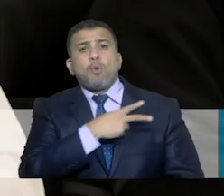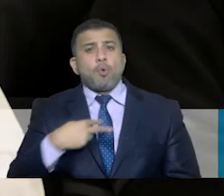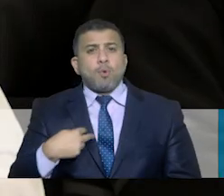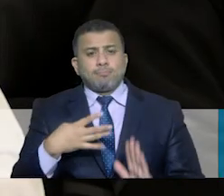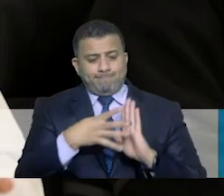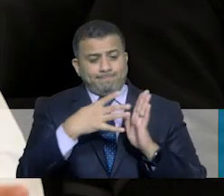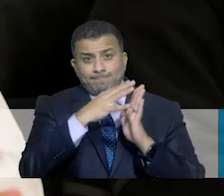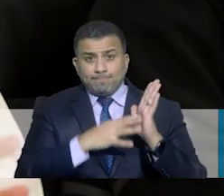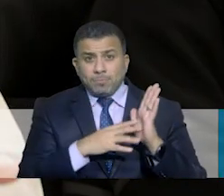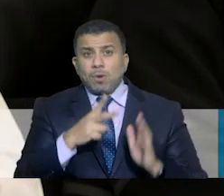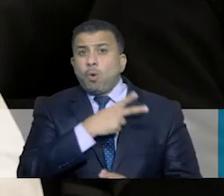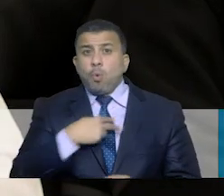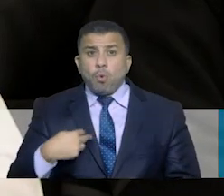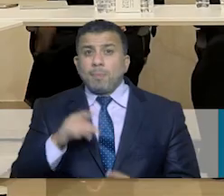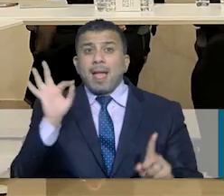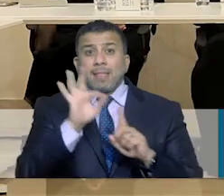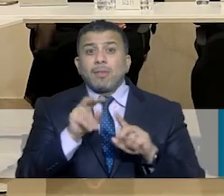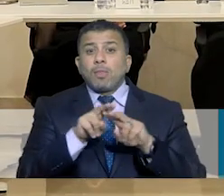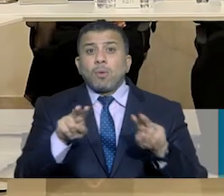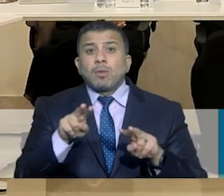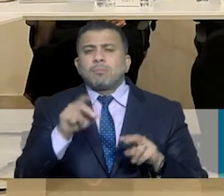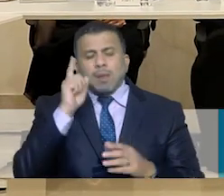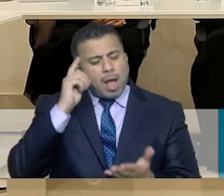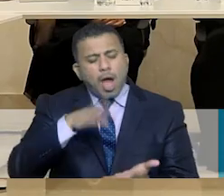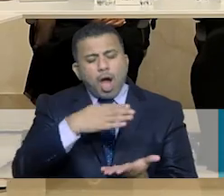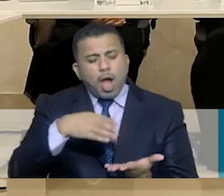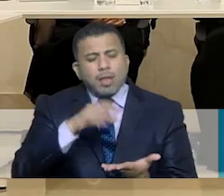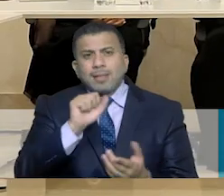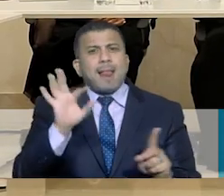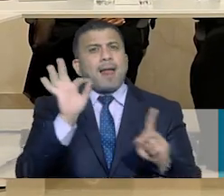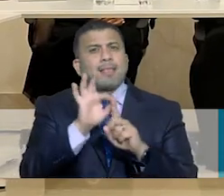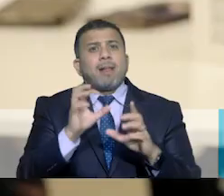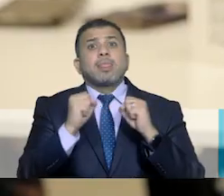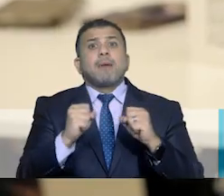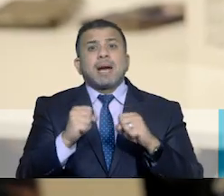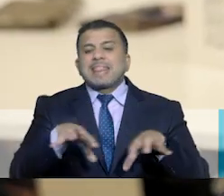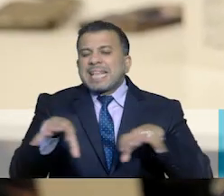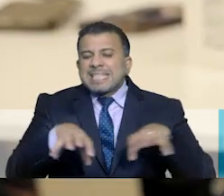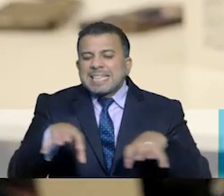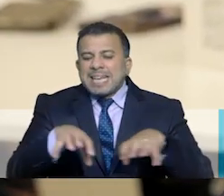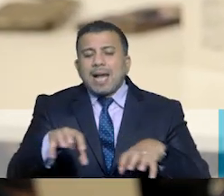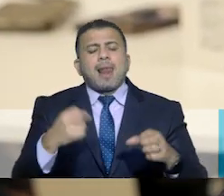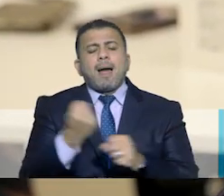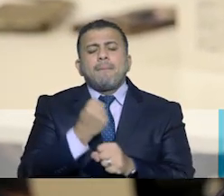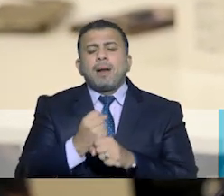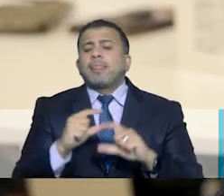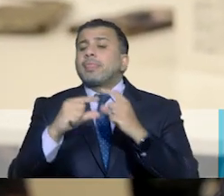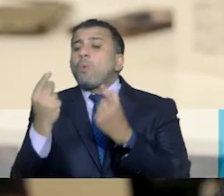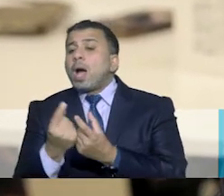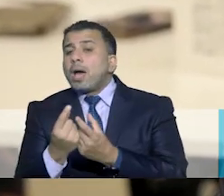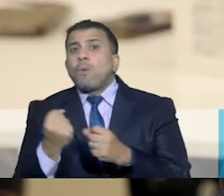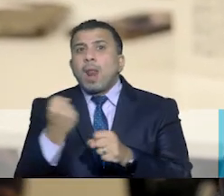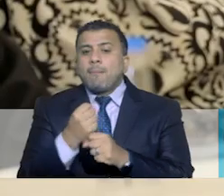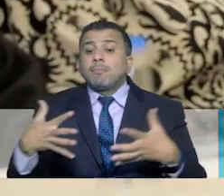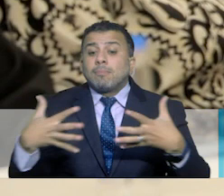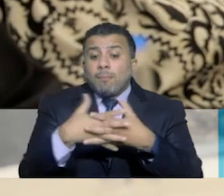الاجنده الحكوميه التي تستهدف توحيد الخطط الاستراتيجيه لضمان تنسيق العمل بين الدوائر والعمل بروح